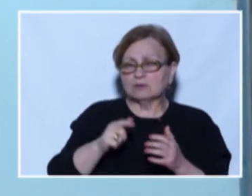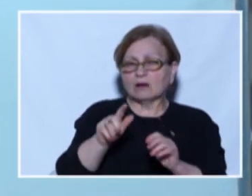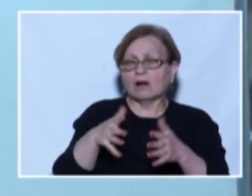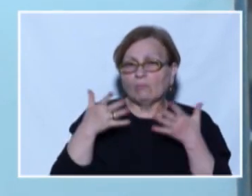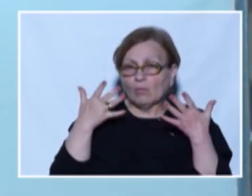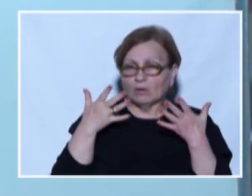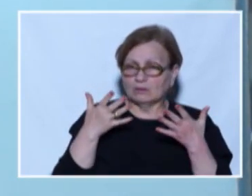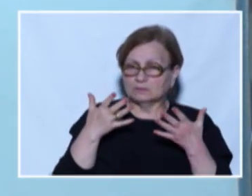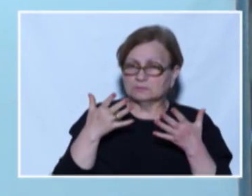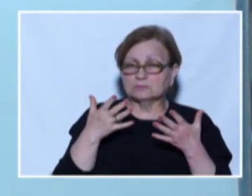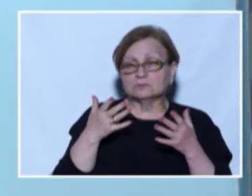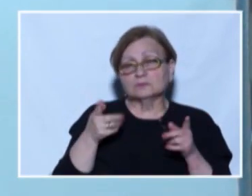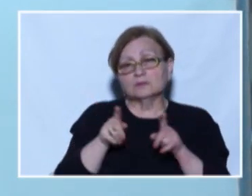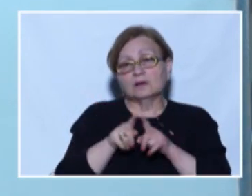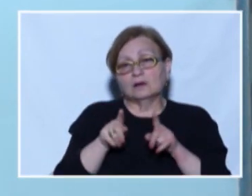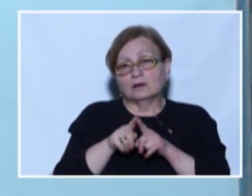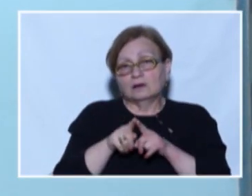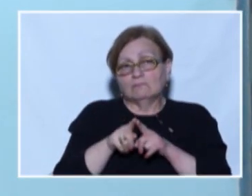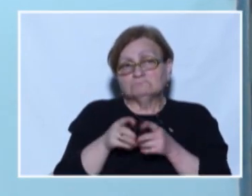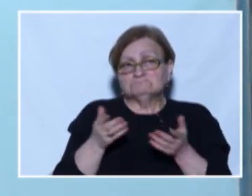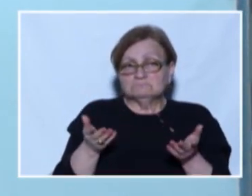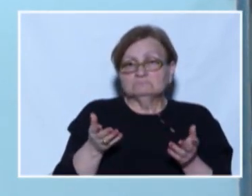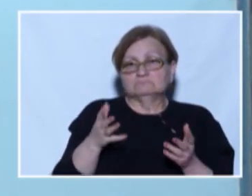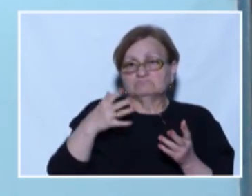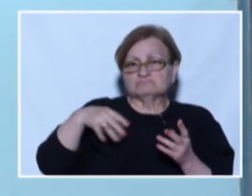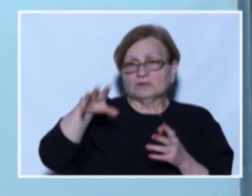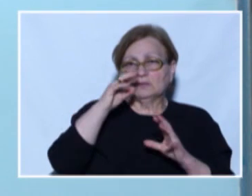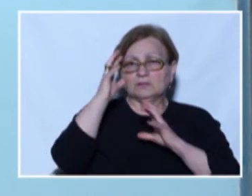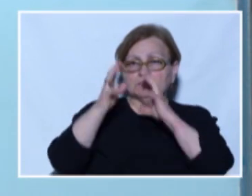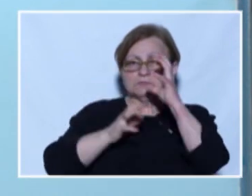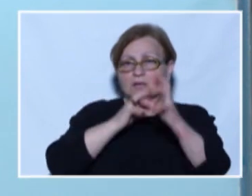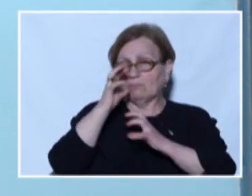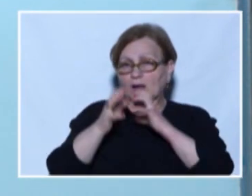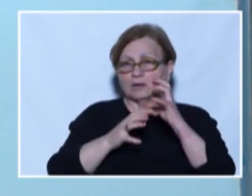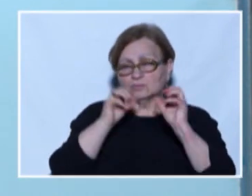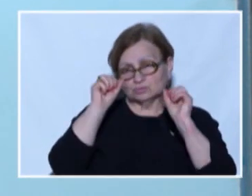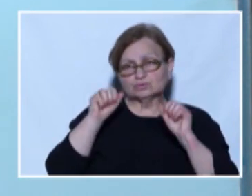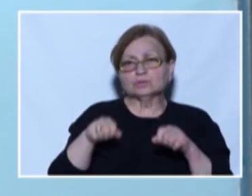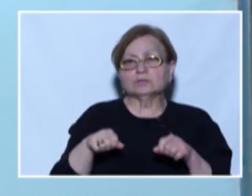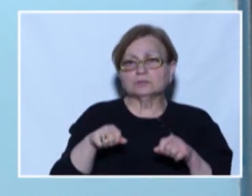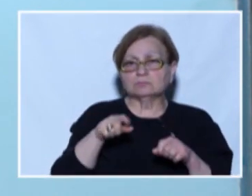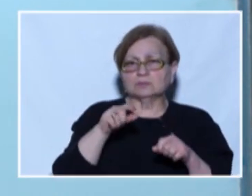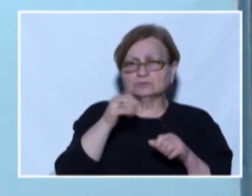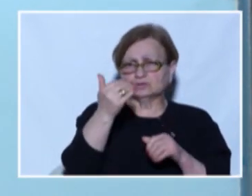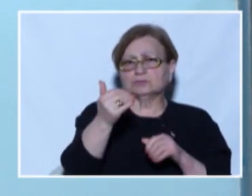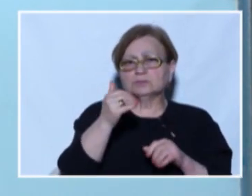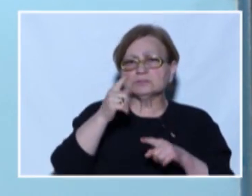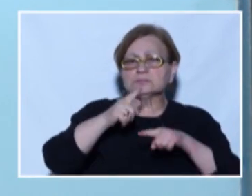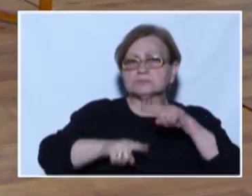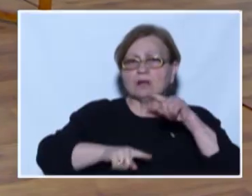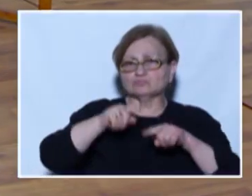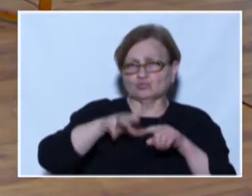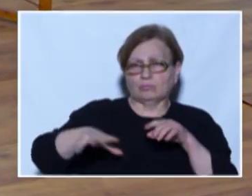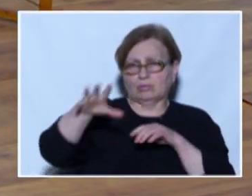გამოხატო, ასეთ შემთხვევაში მართლაც მთელი სამყარო შეიძლება იქცეს შენ სამშობლოდ და შენ